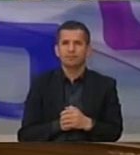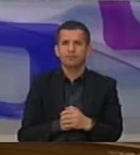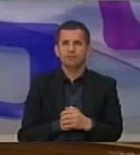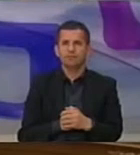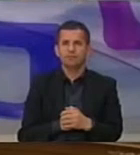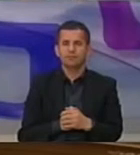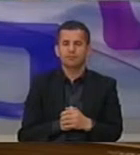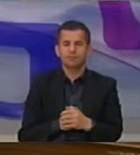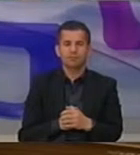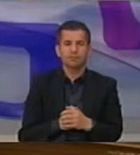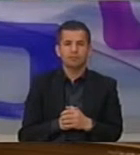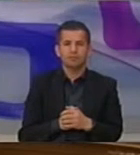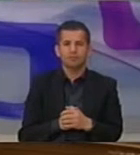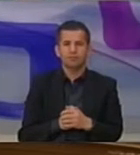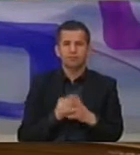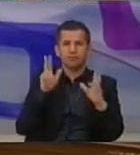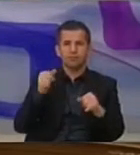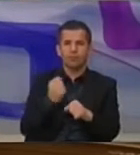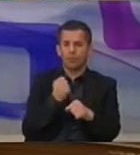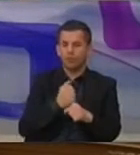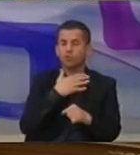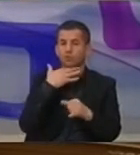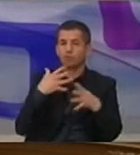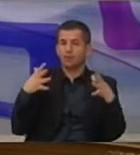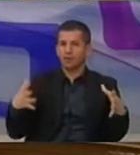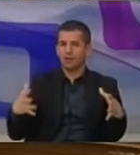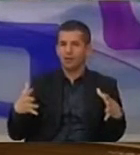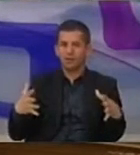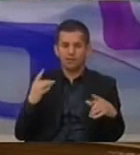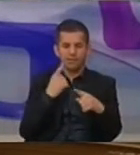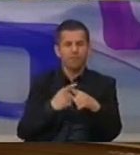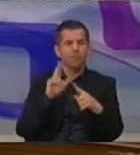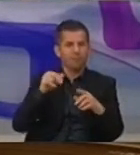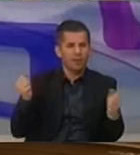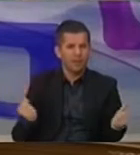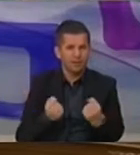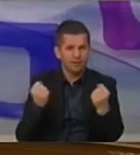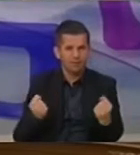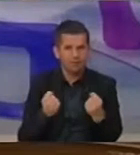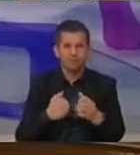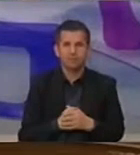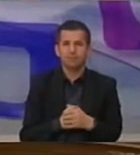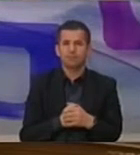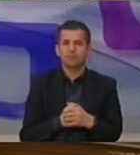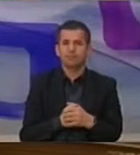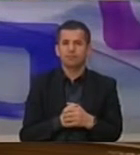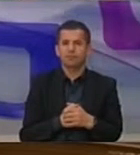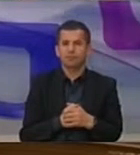ka bërë punë të madhe dhe ka qenë angazhuar